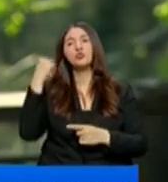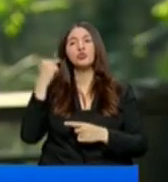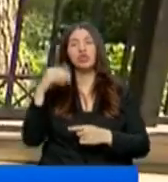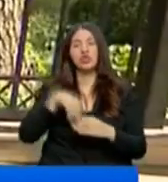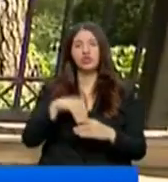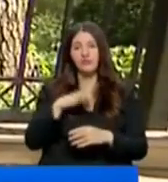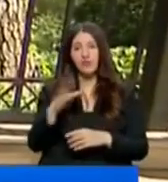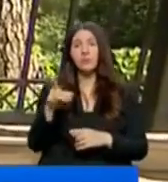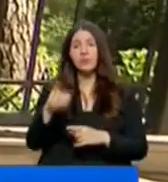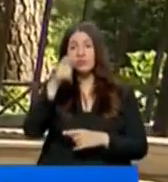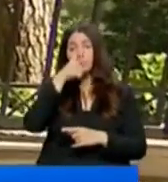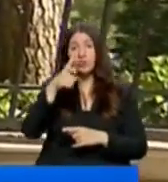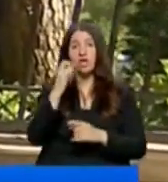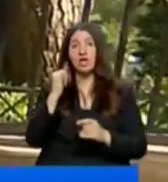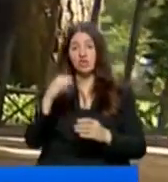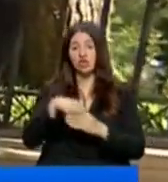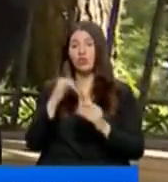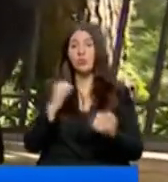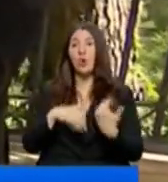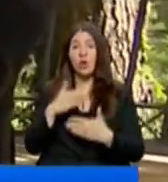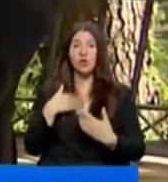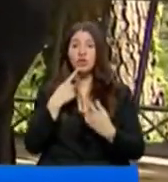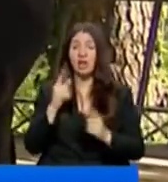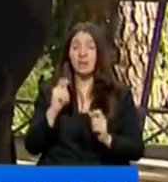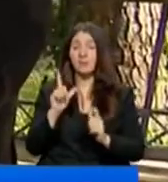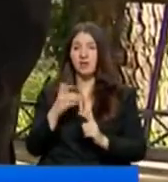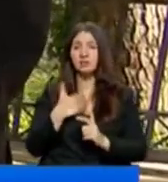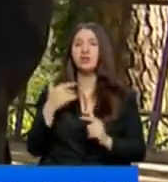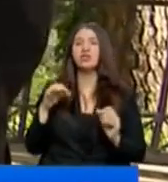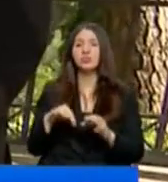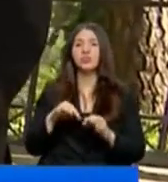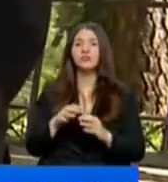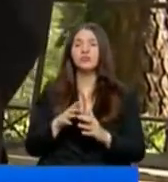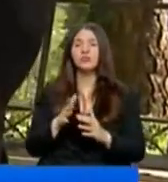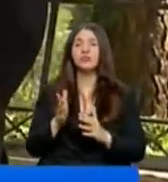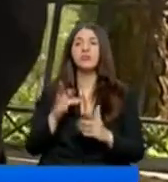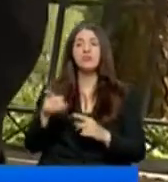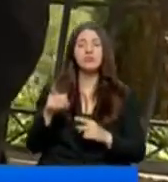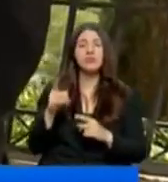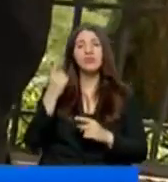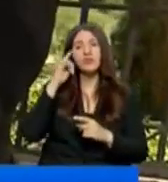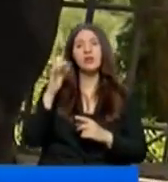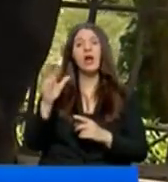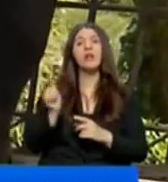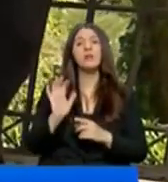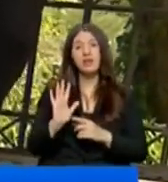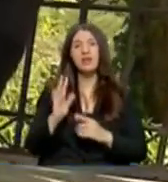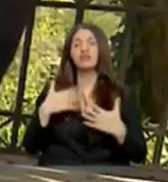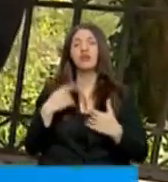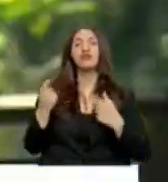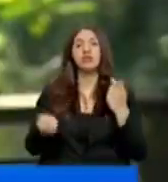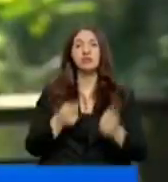düşünce içinde. Bu da Türkiye için bir felaket aslında, onu da ifade edelim. Şimdi bunların görüşlerini almadan, yani